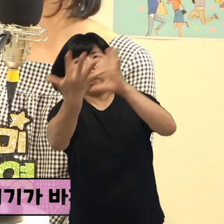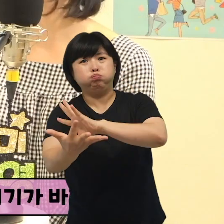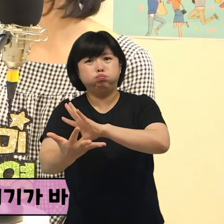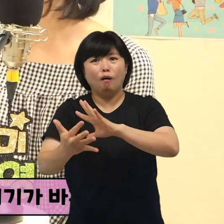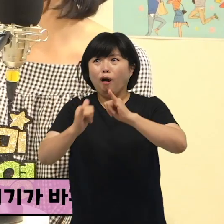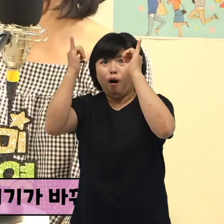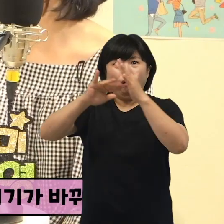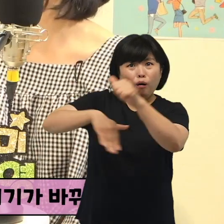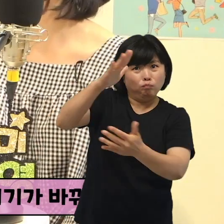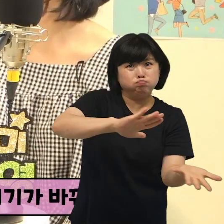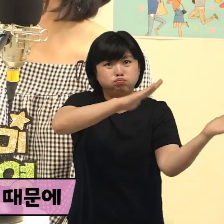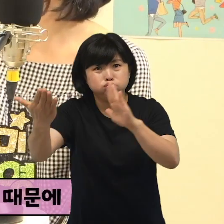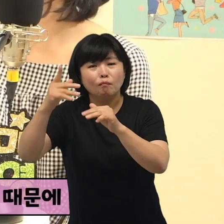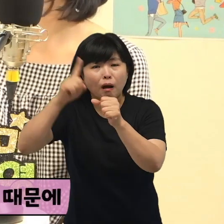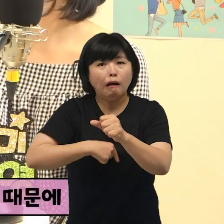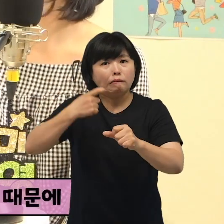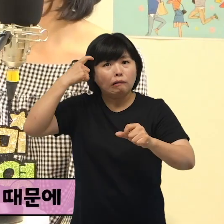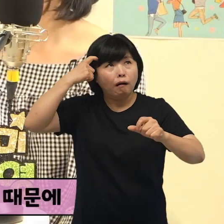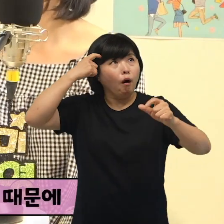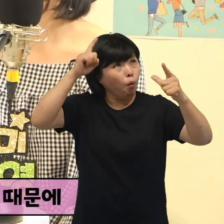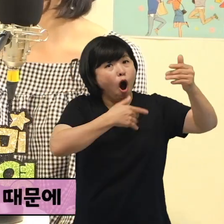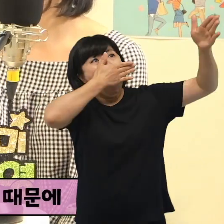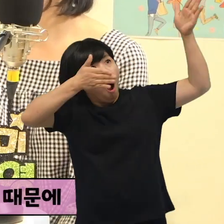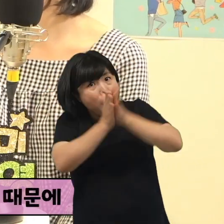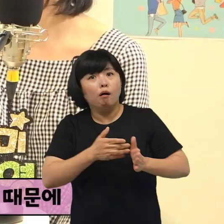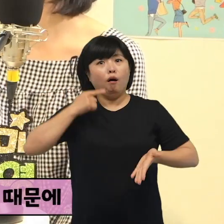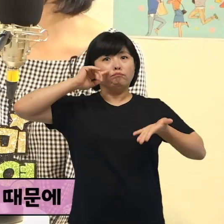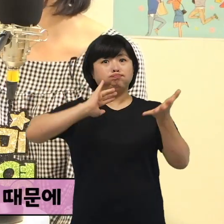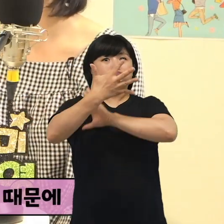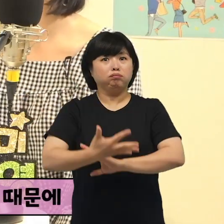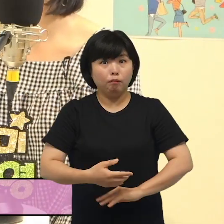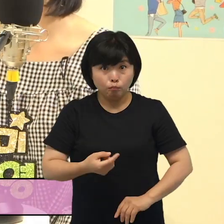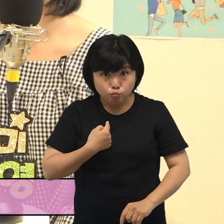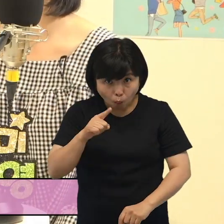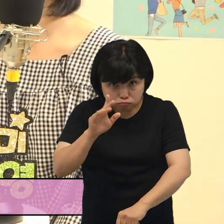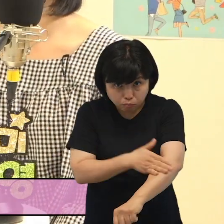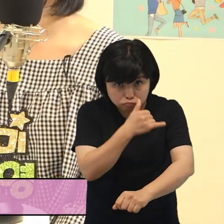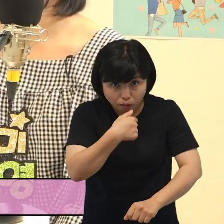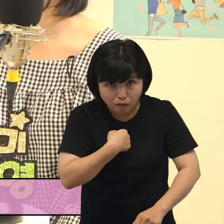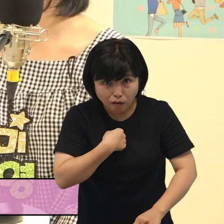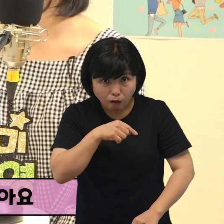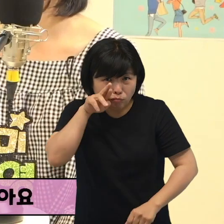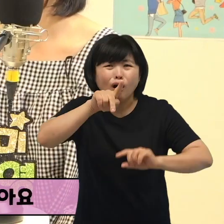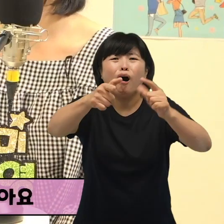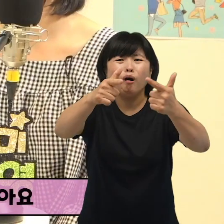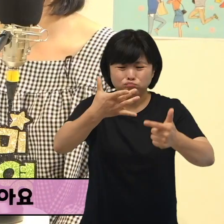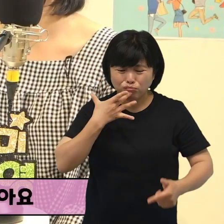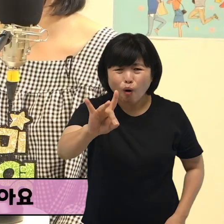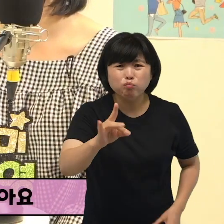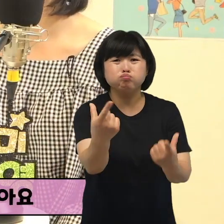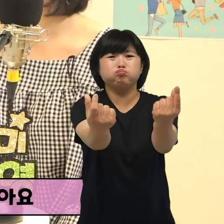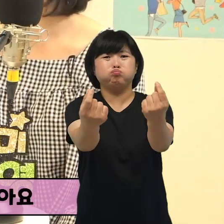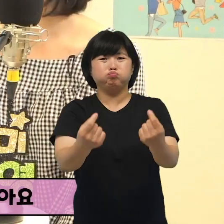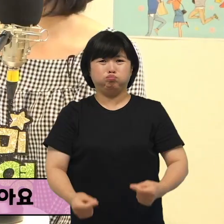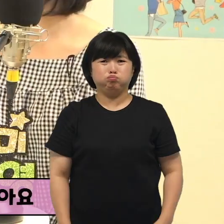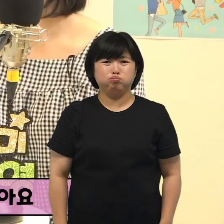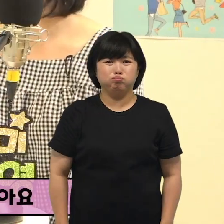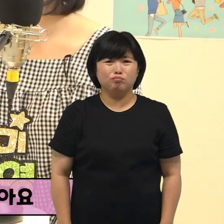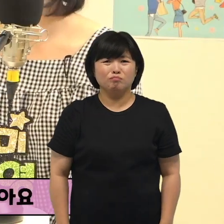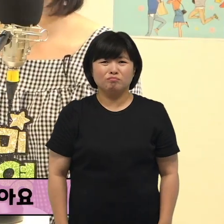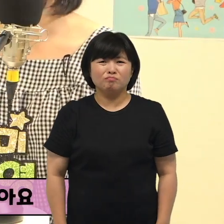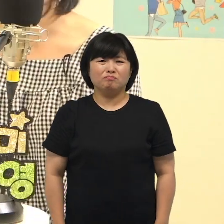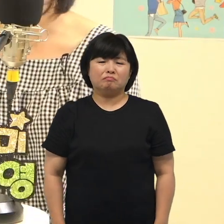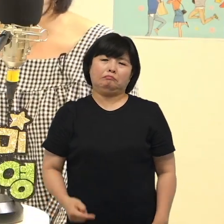사회 분위기가 바뀌면 저희 생각들도 당연히 바뀌는 거기 때문에 이게 뭐가 잘못되고 틀리고가 아니라 그냥 너무 당연한 것